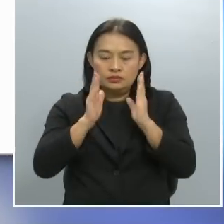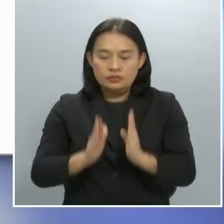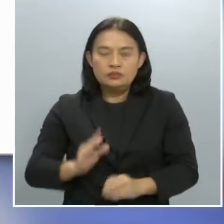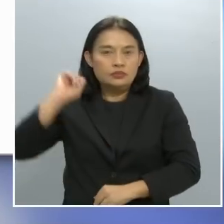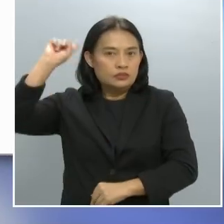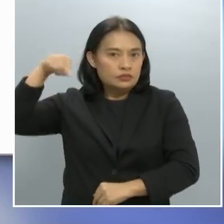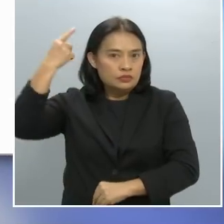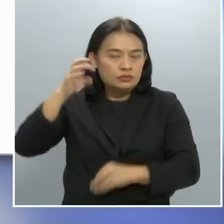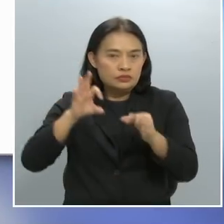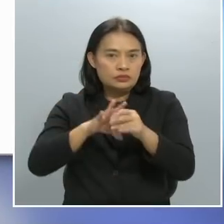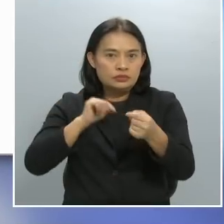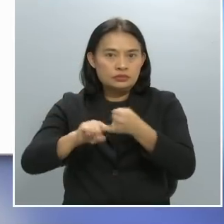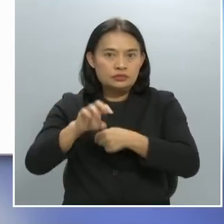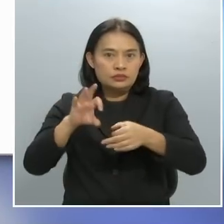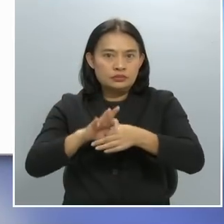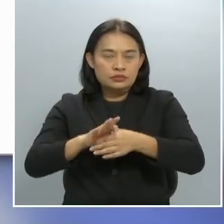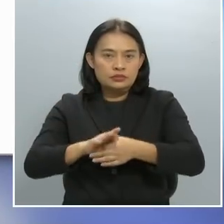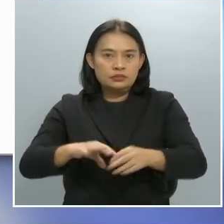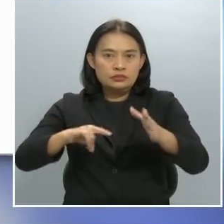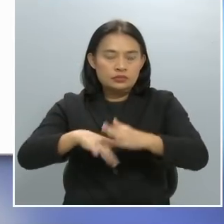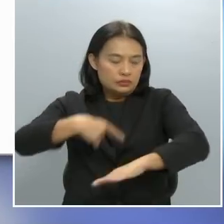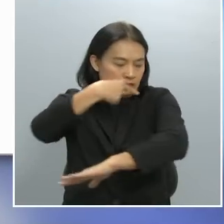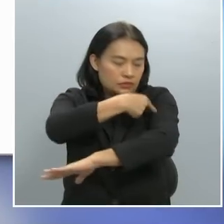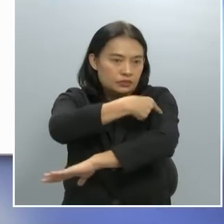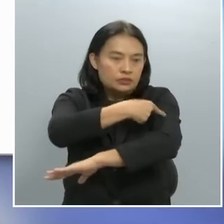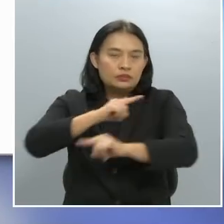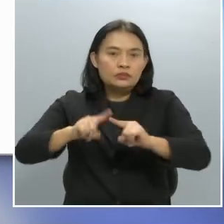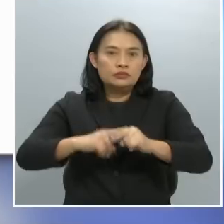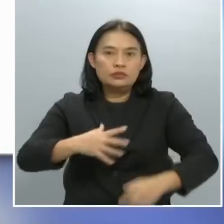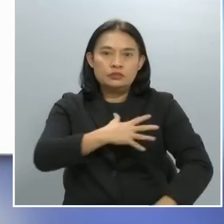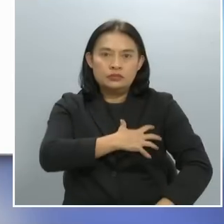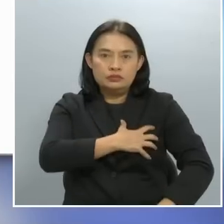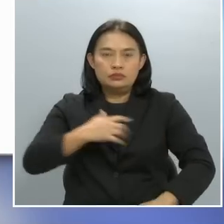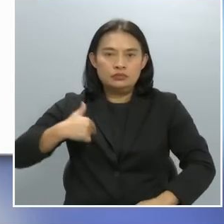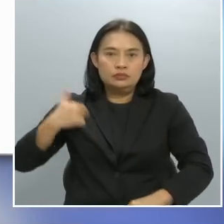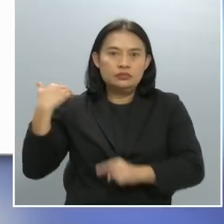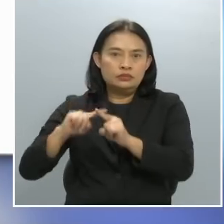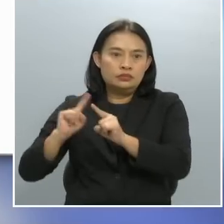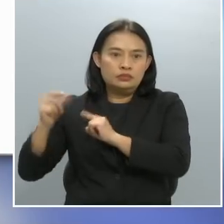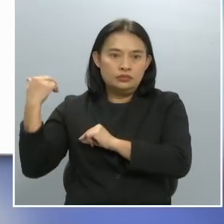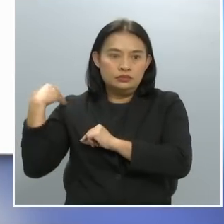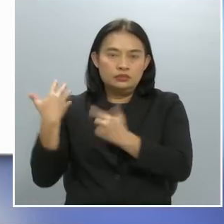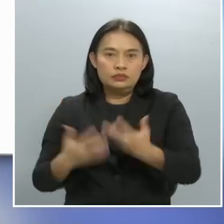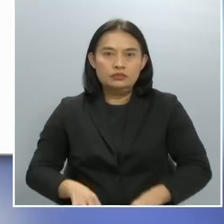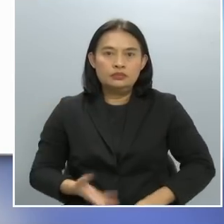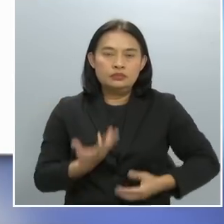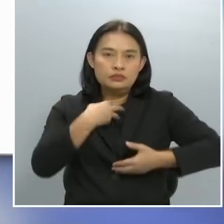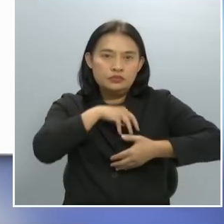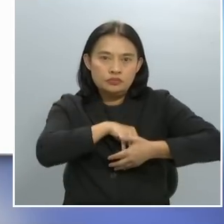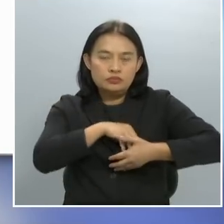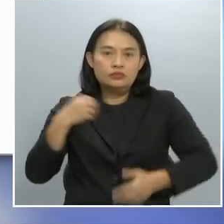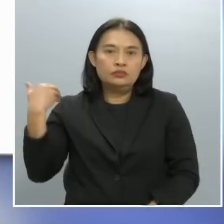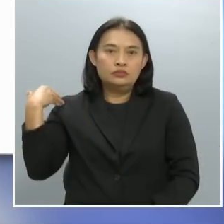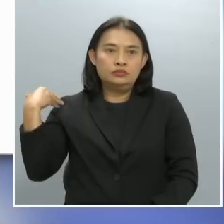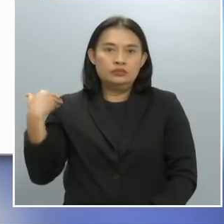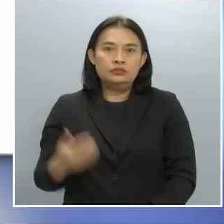ญิงที่ไปใช้บริการแล้วก็แฉพฤติกรรมอะค่ะทั้งจับหน้าอกของลูกค้าคนนึงมีการล้วงเข้าไปก็มี